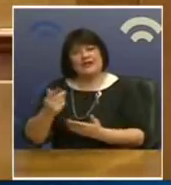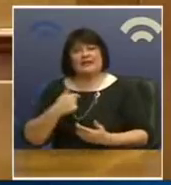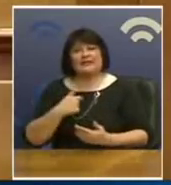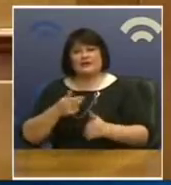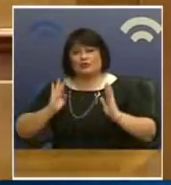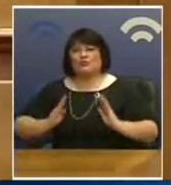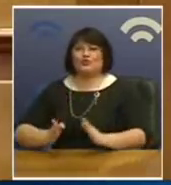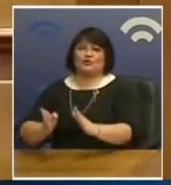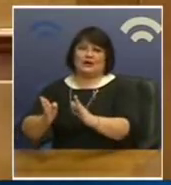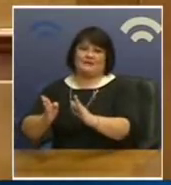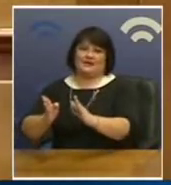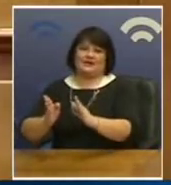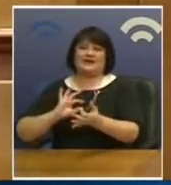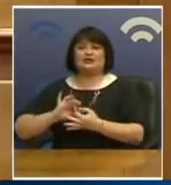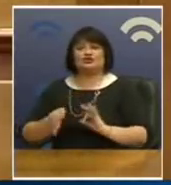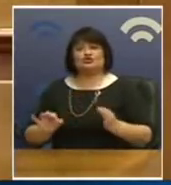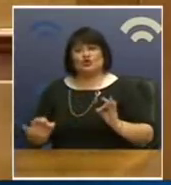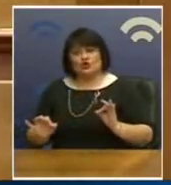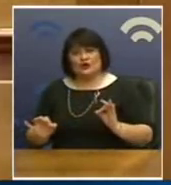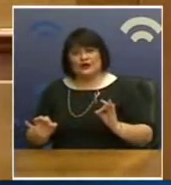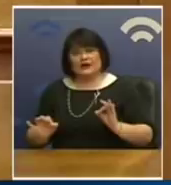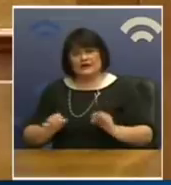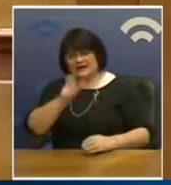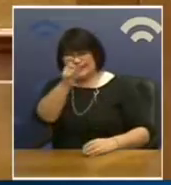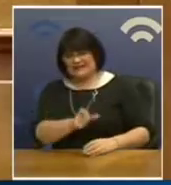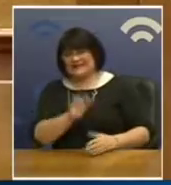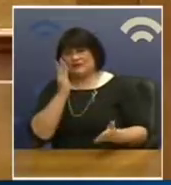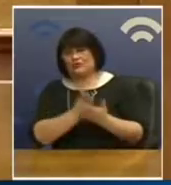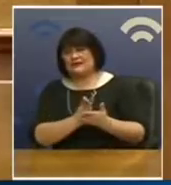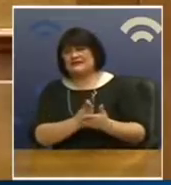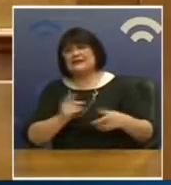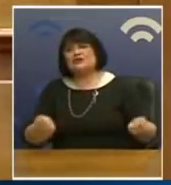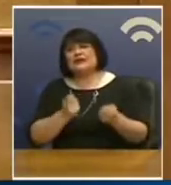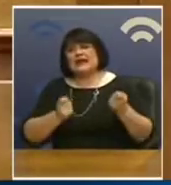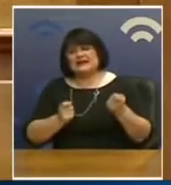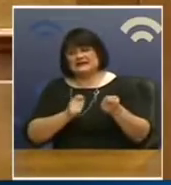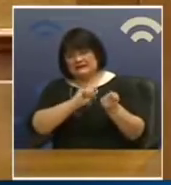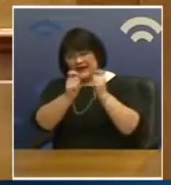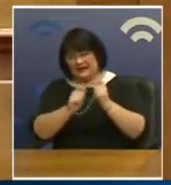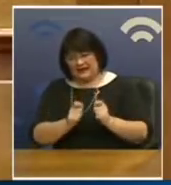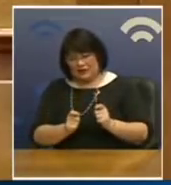μπρος. Η ιστορία με τα όσα εσείς επιλέγετε να κάνετε στην αθεώρηση, κύριε Μητσοτάκη,